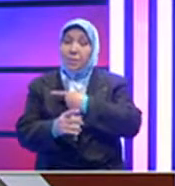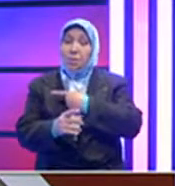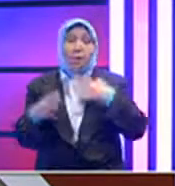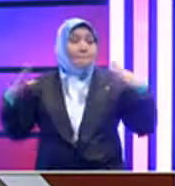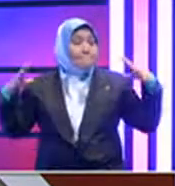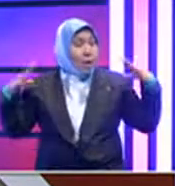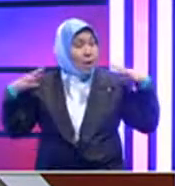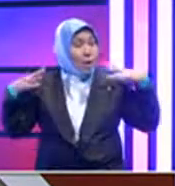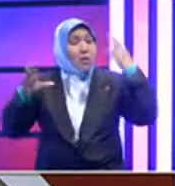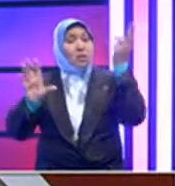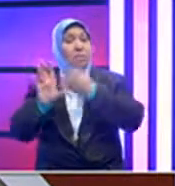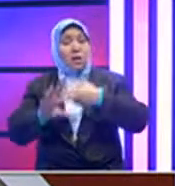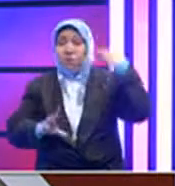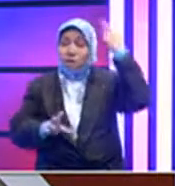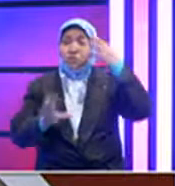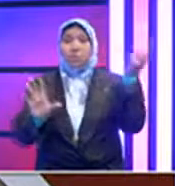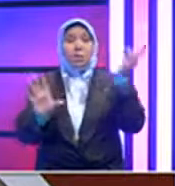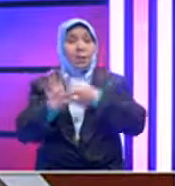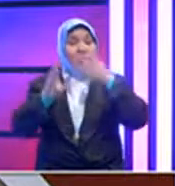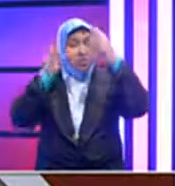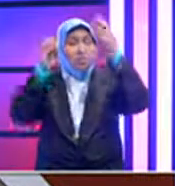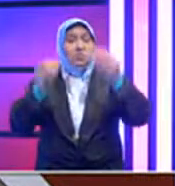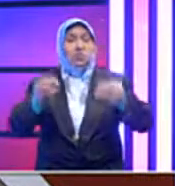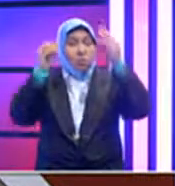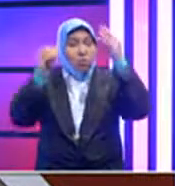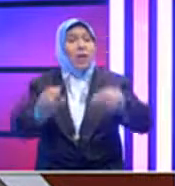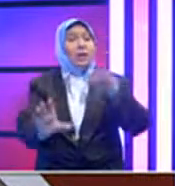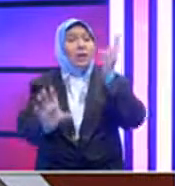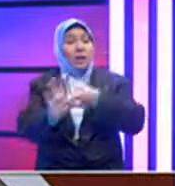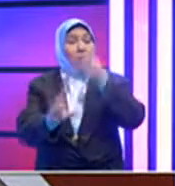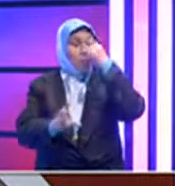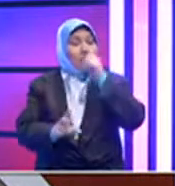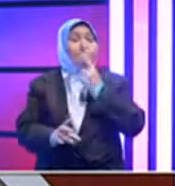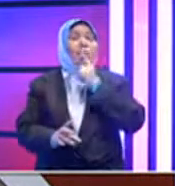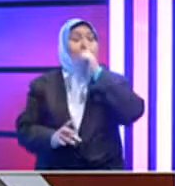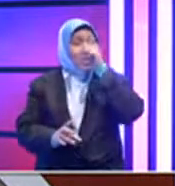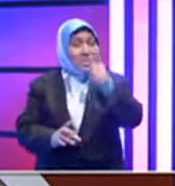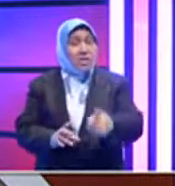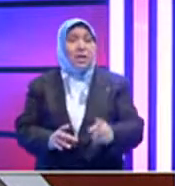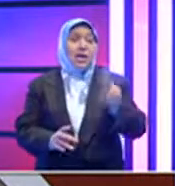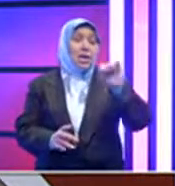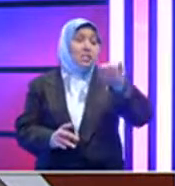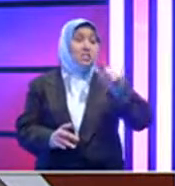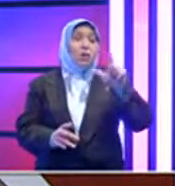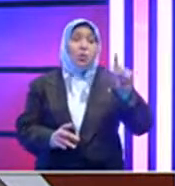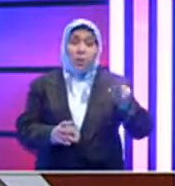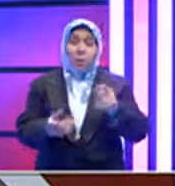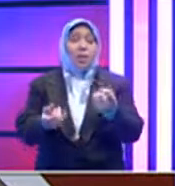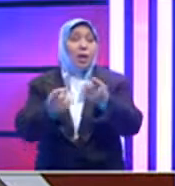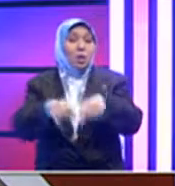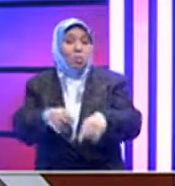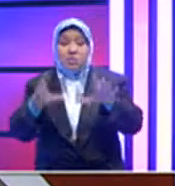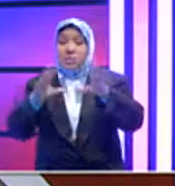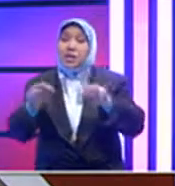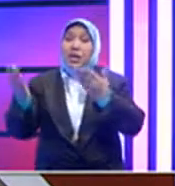terlibat Rasul terlibat cucigu terlibat untuk memastikan nafsu itu berlaku jadi kisah yang